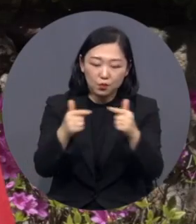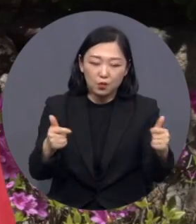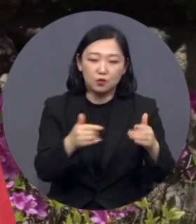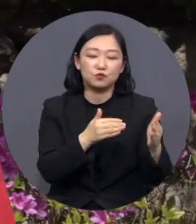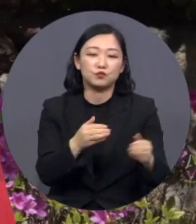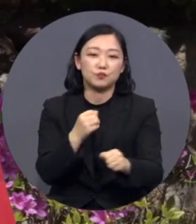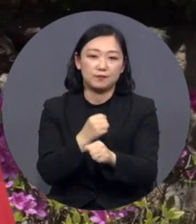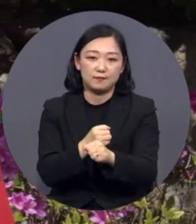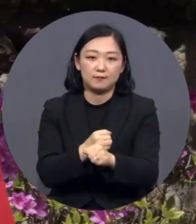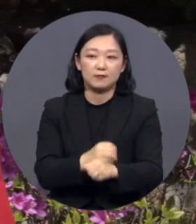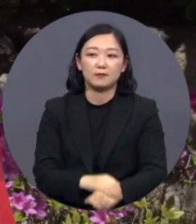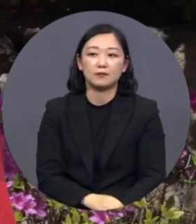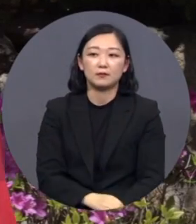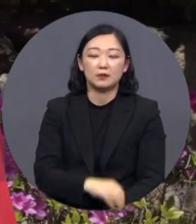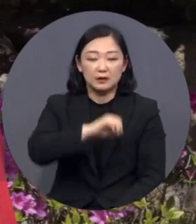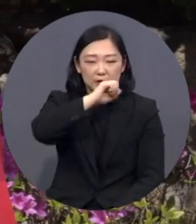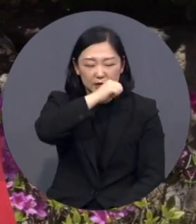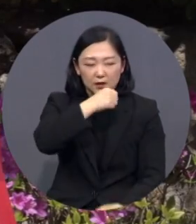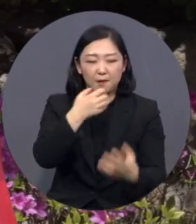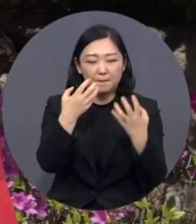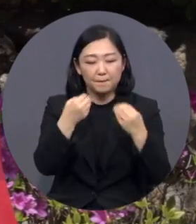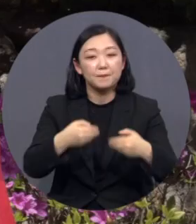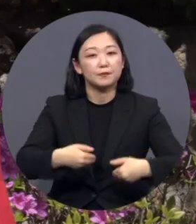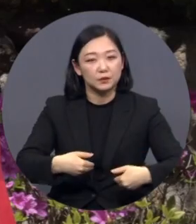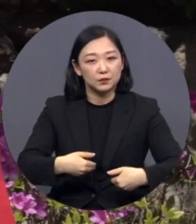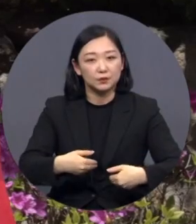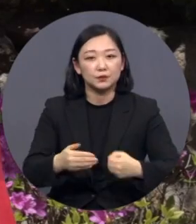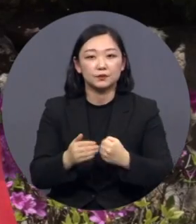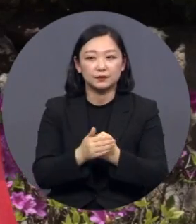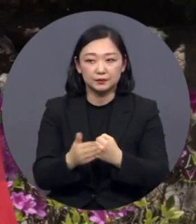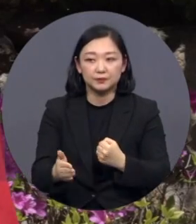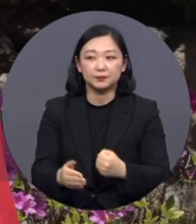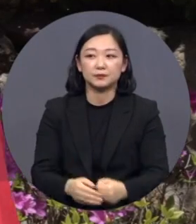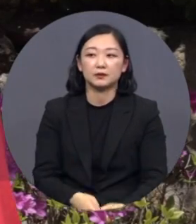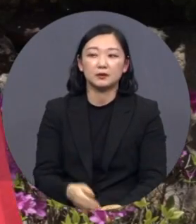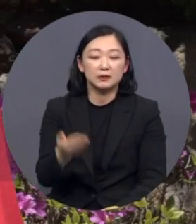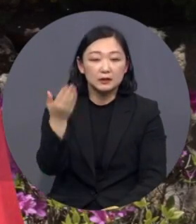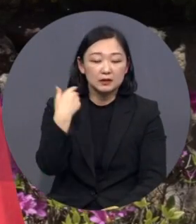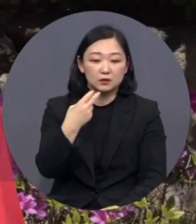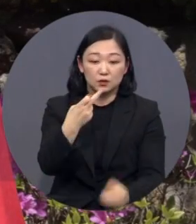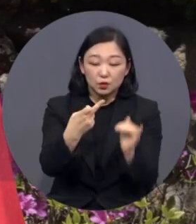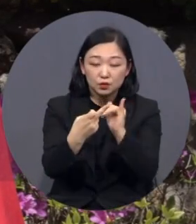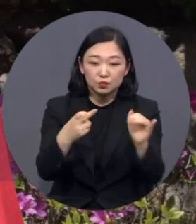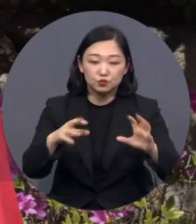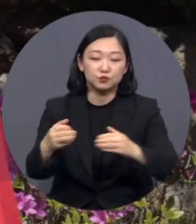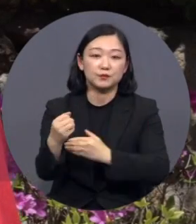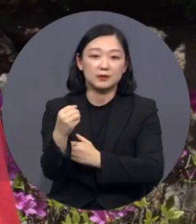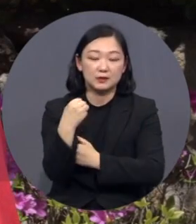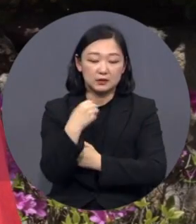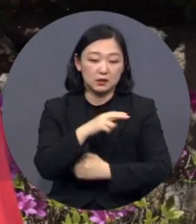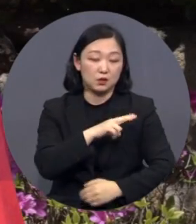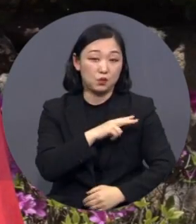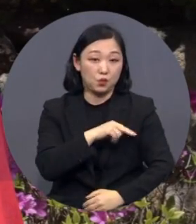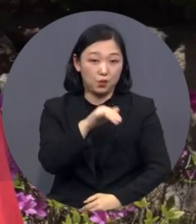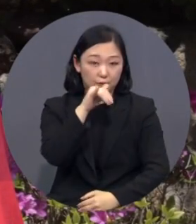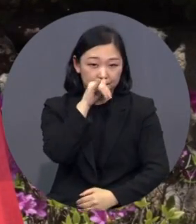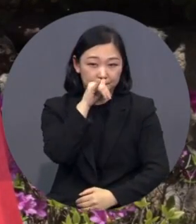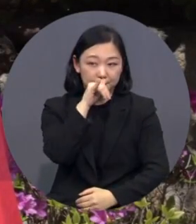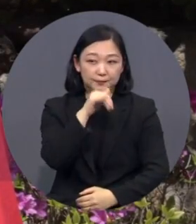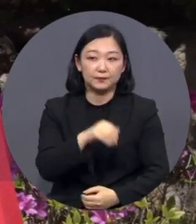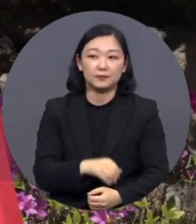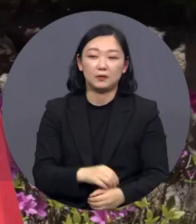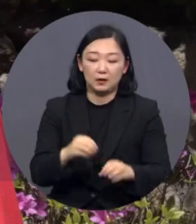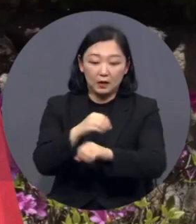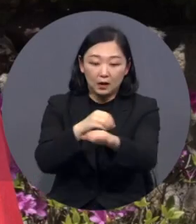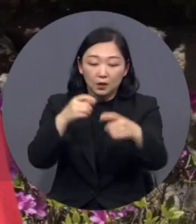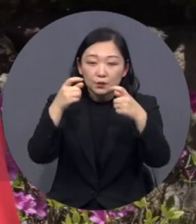모든 현안 해결이라는 게 예산이라는 게 수반이 되잖아요. 저 같은 경우는 이제 기존에 12분의 저희 국민의힘 의원들께서 이제 저희